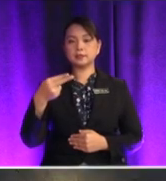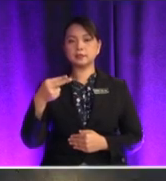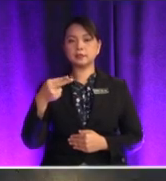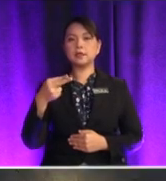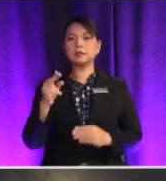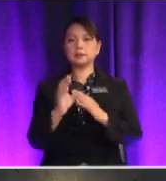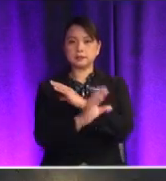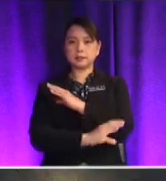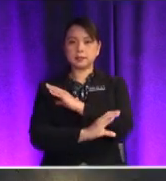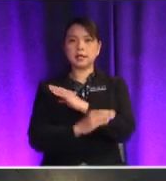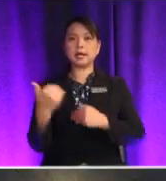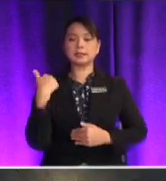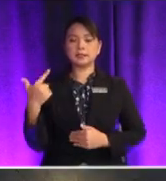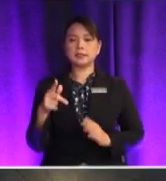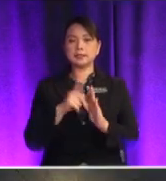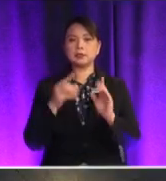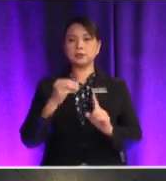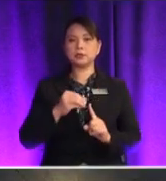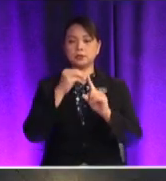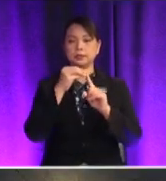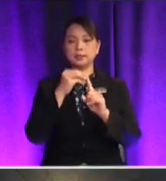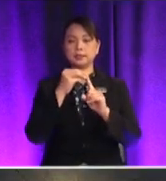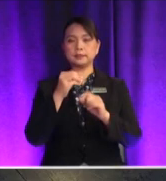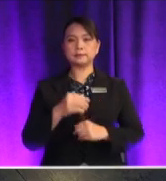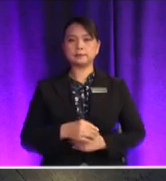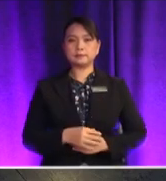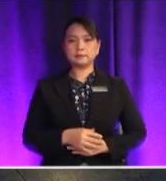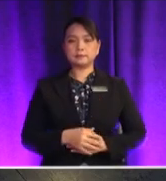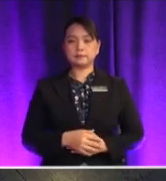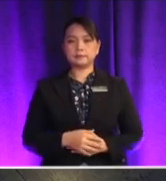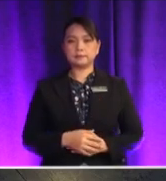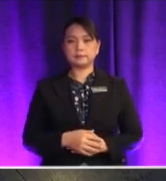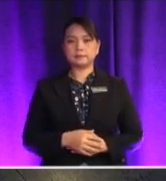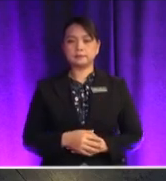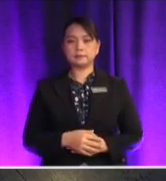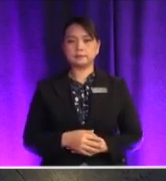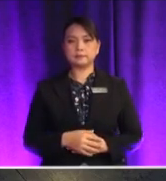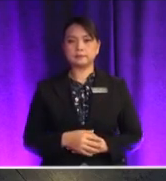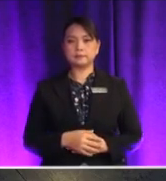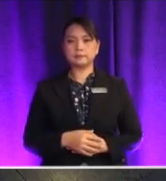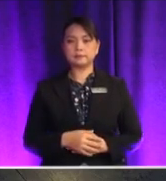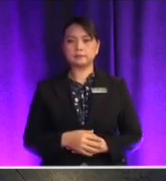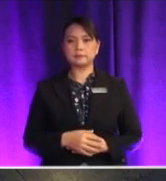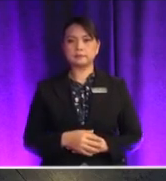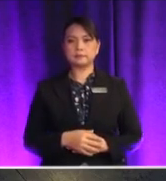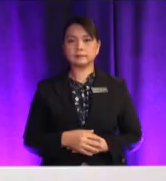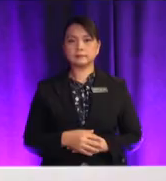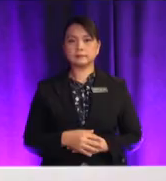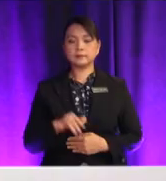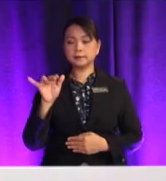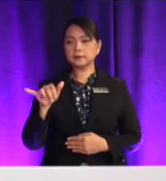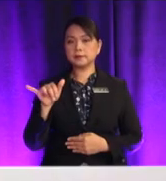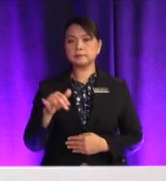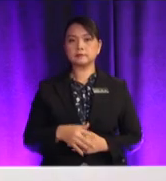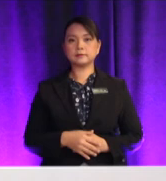Jawab? Boleh angkat tangan. Okey. Silakan Tarvina. Okey. Ya, cikgu. Ya.